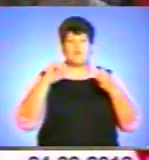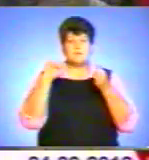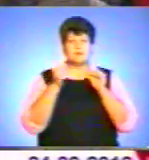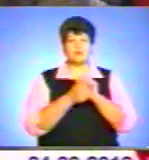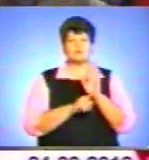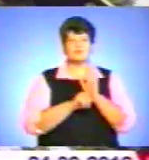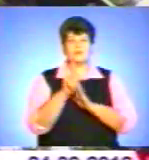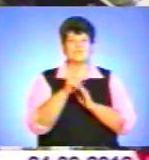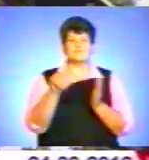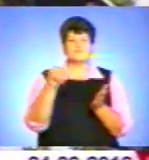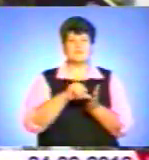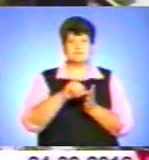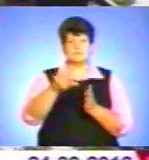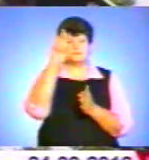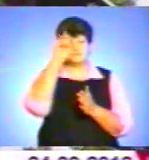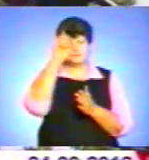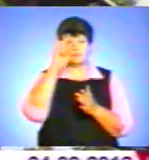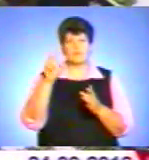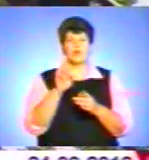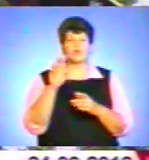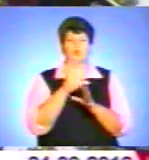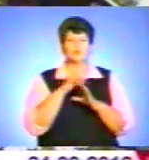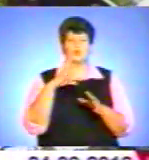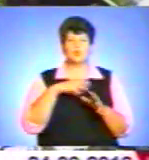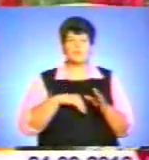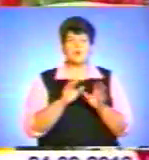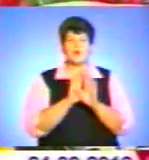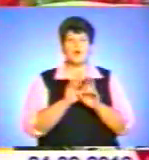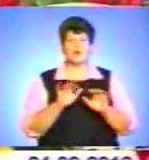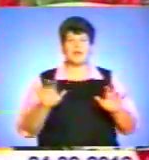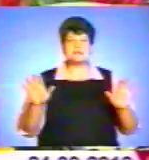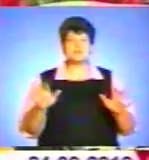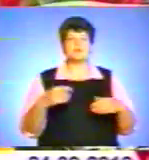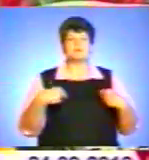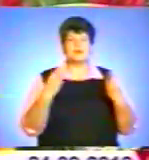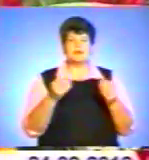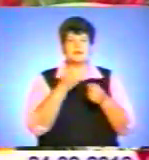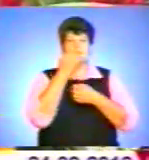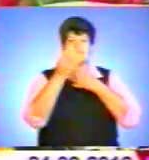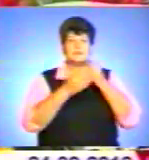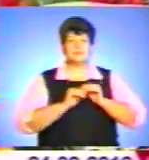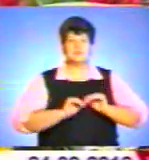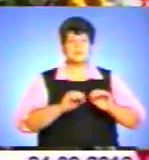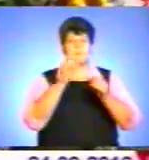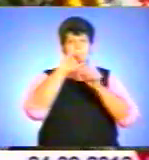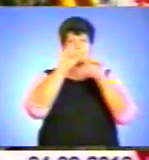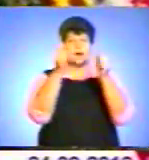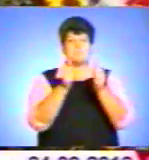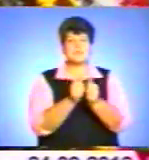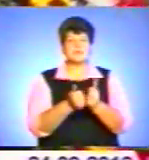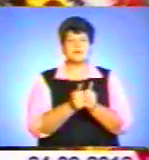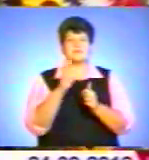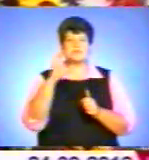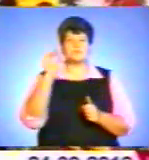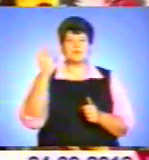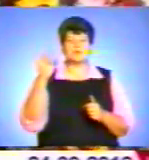виступом муніципального духовного оркестру. Представники влади поклали квіти до підніжжя пам'ятника Соломії Крушельницькій. Шанувальники